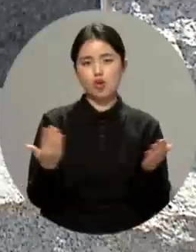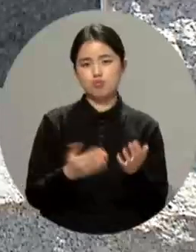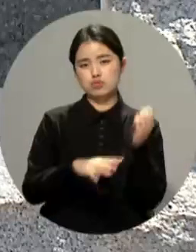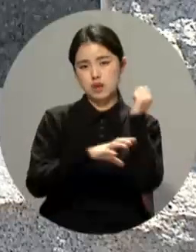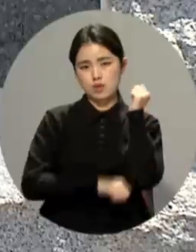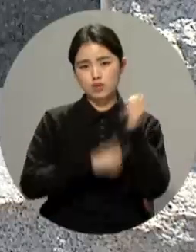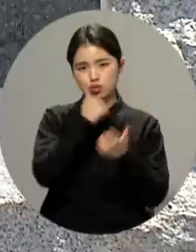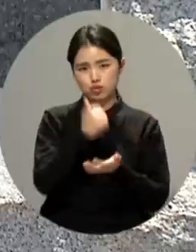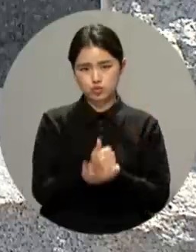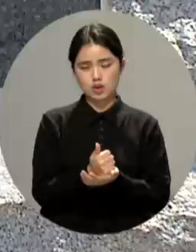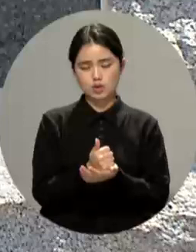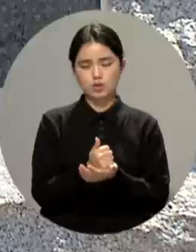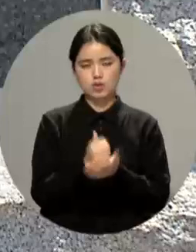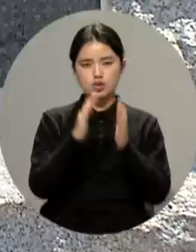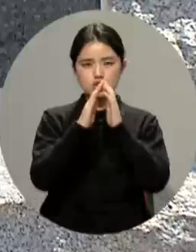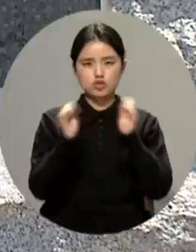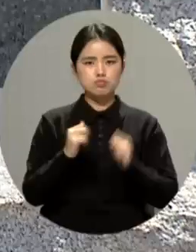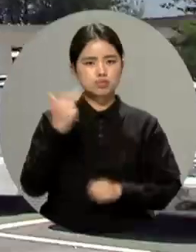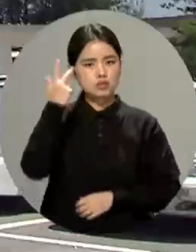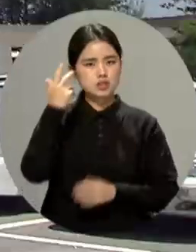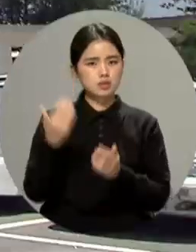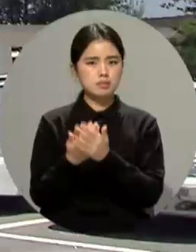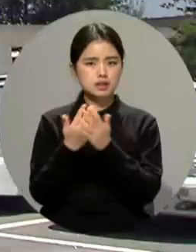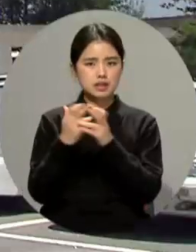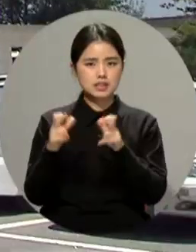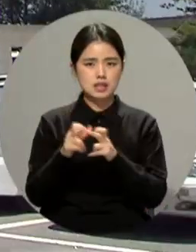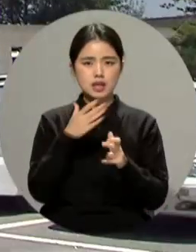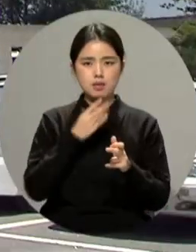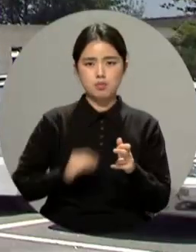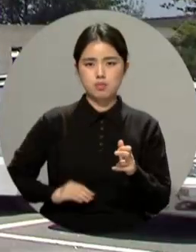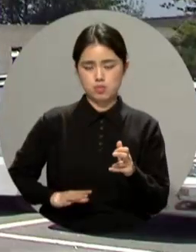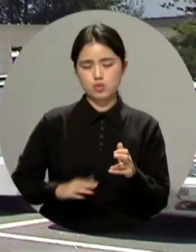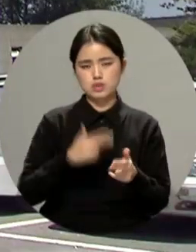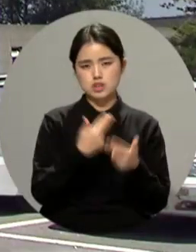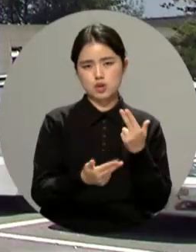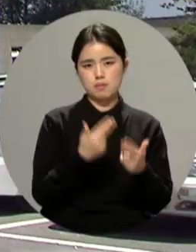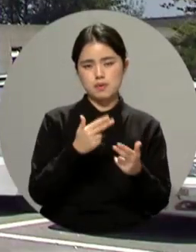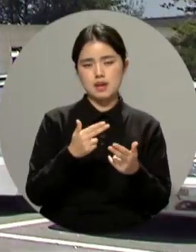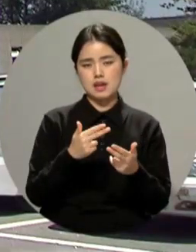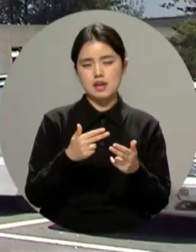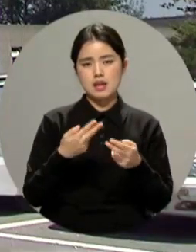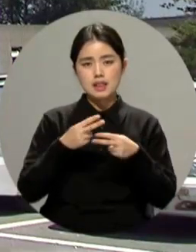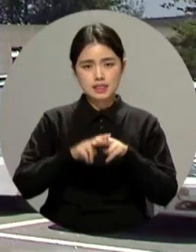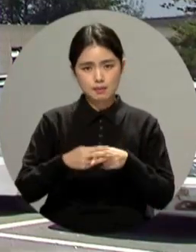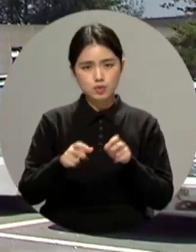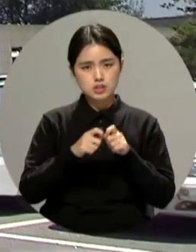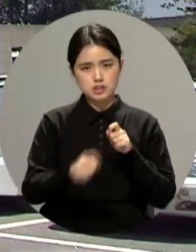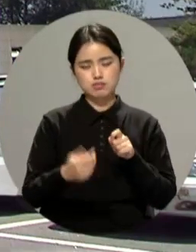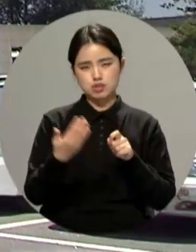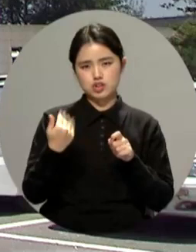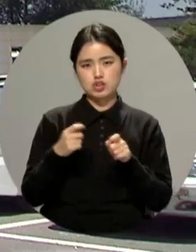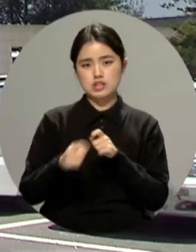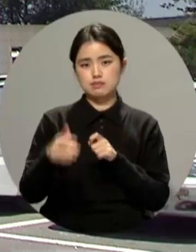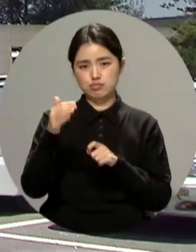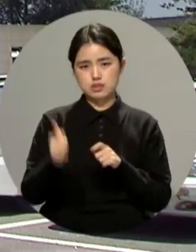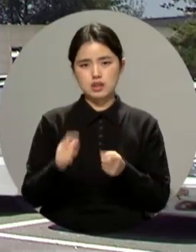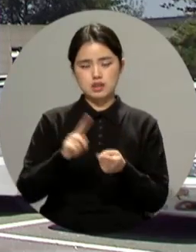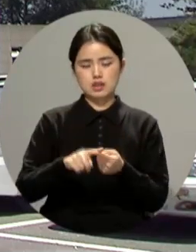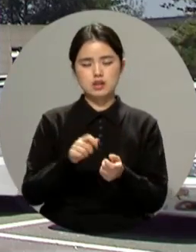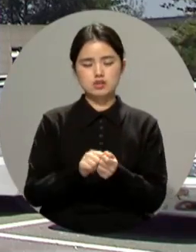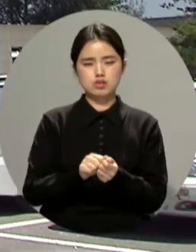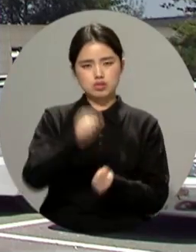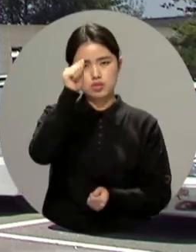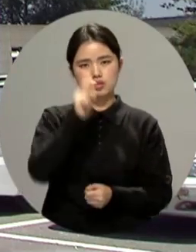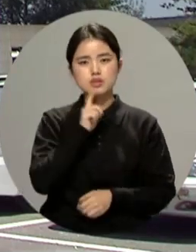업무상 횡령 등 혐의로 전북 지적발달장애인복지협회 남원시지부에 전 지부장 a씨에 대해 구속영장을